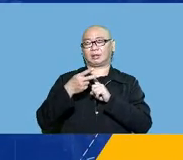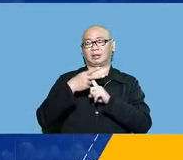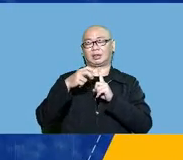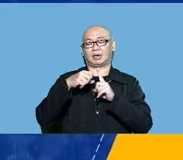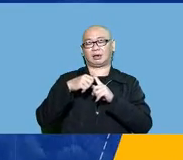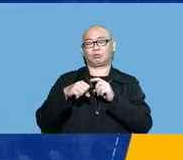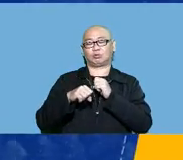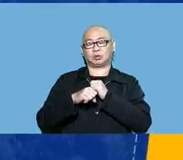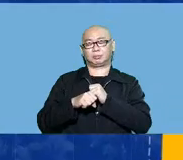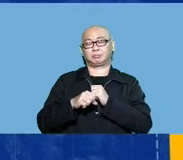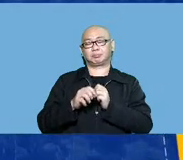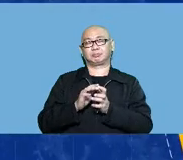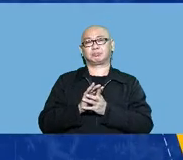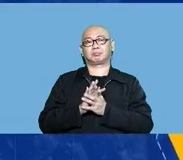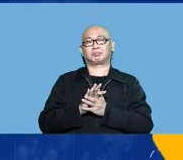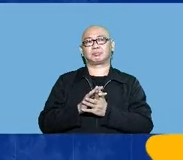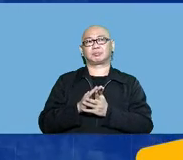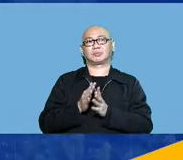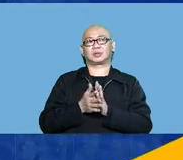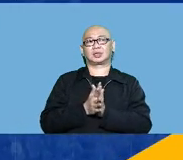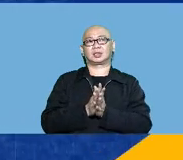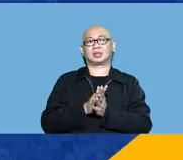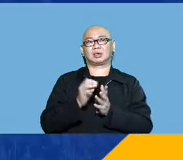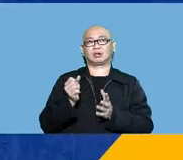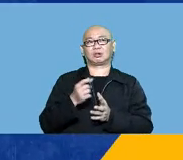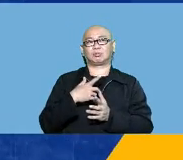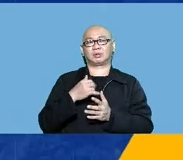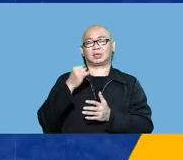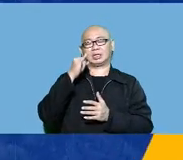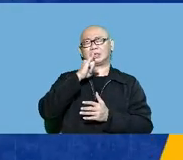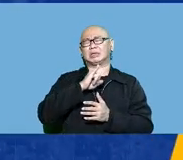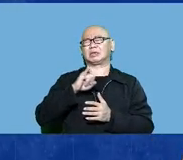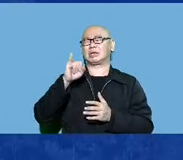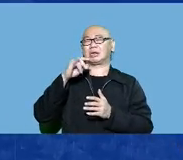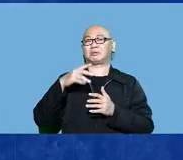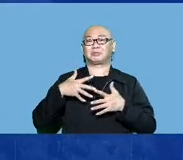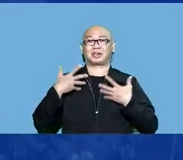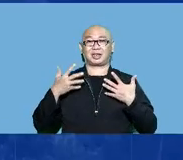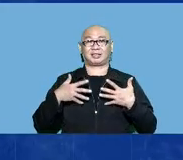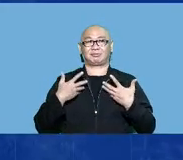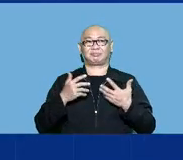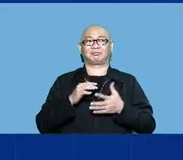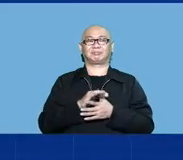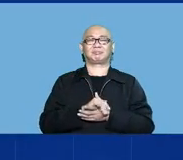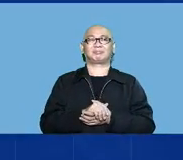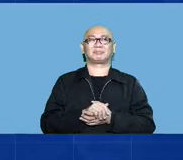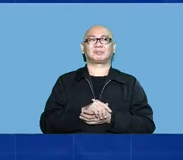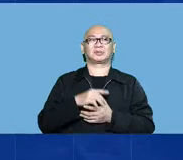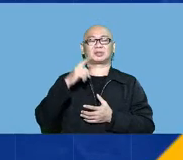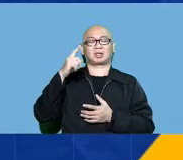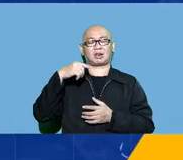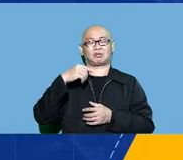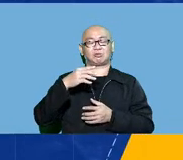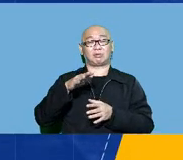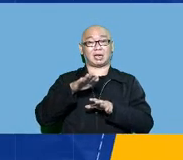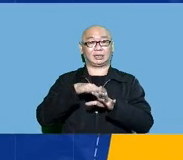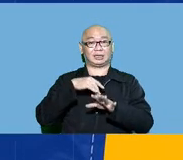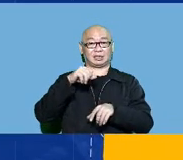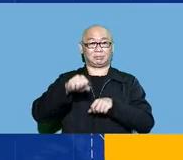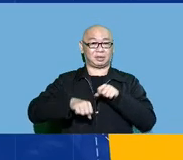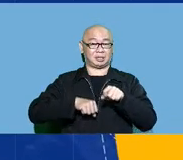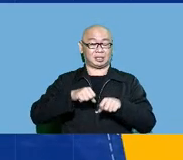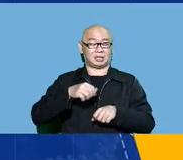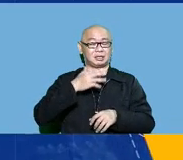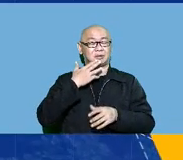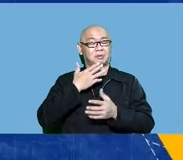teman-teman yang membuat hidup menjadi indah dan bergairah nih, medik dan tenbir ya, yang selalu mengajak bersepeda, dan